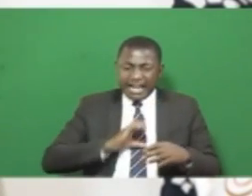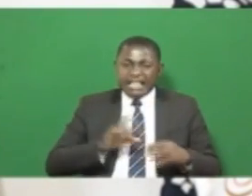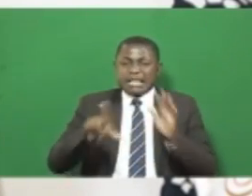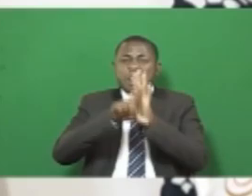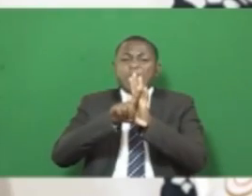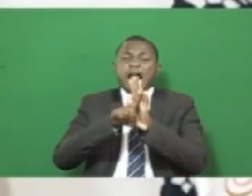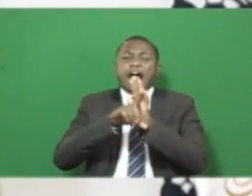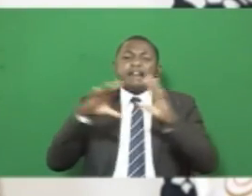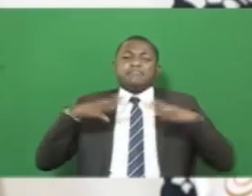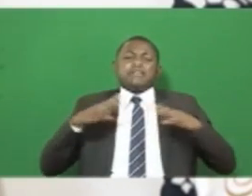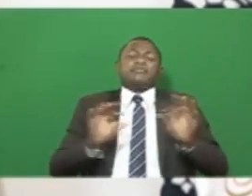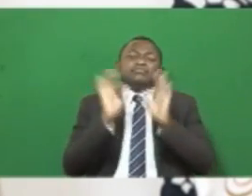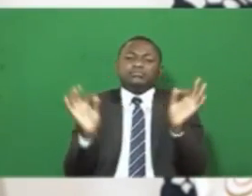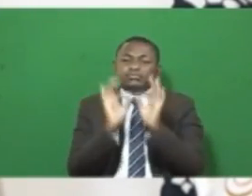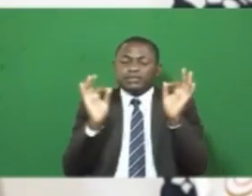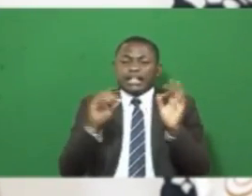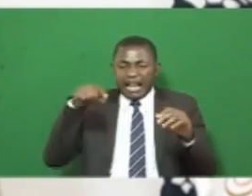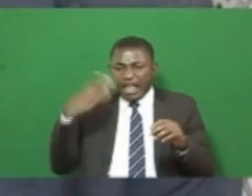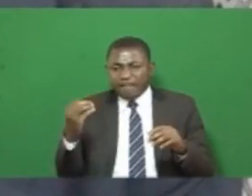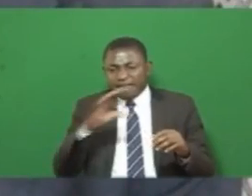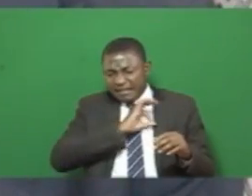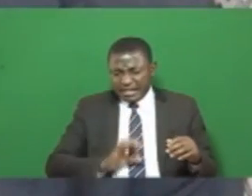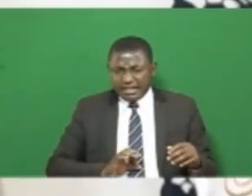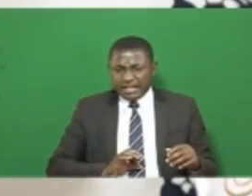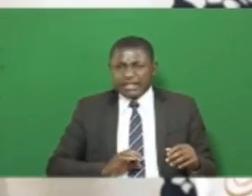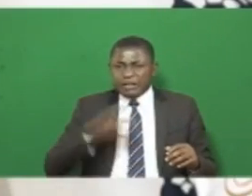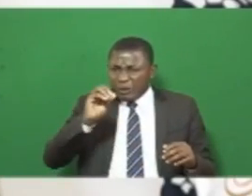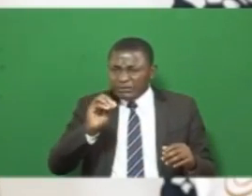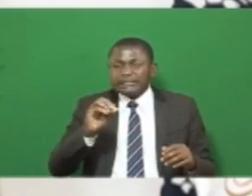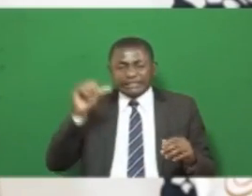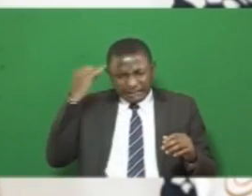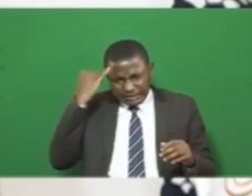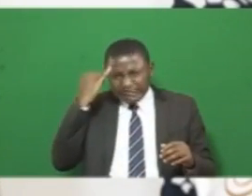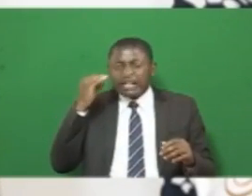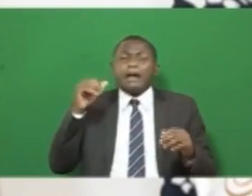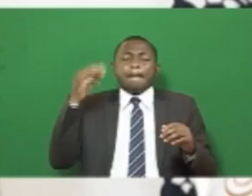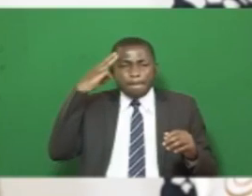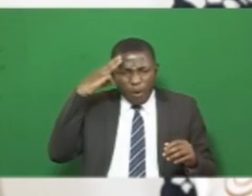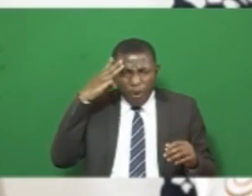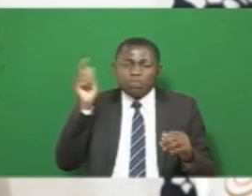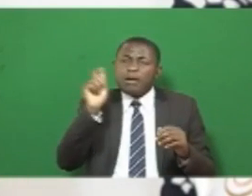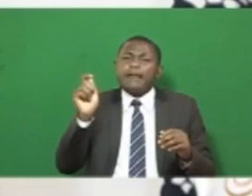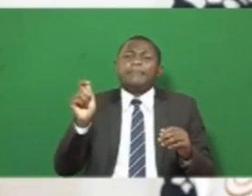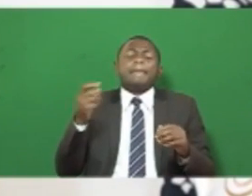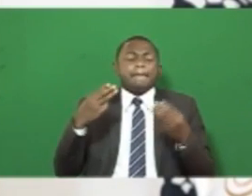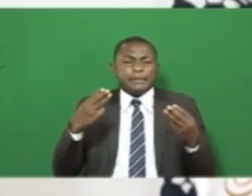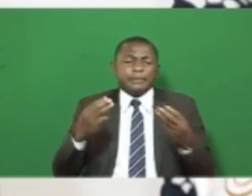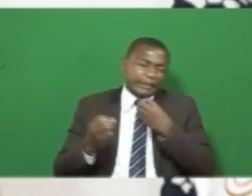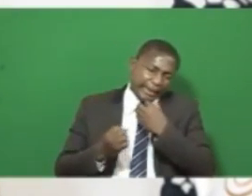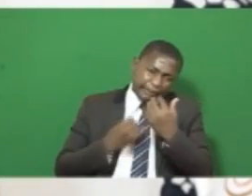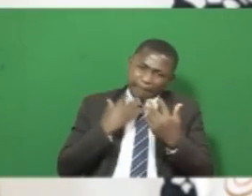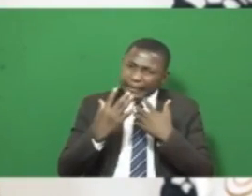zvaakauya taakuponeswa nenyasha. Atisiri pasi pemutemo. Alright. Saka matsamba iwayo apo yeah. Anowanzo kukotwa